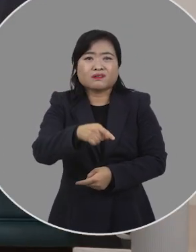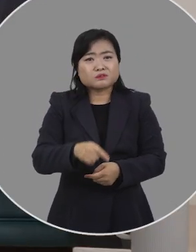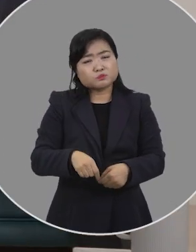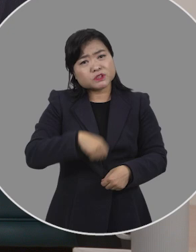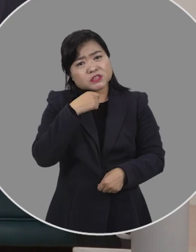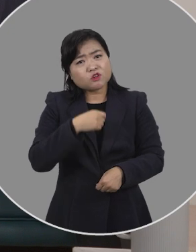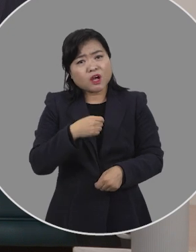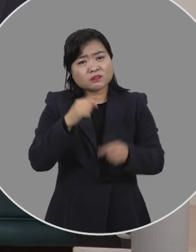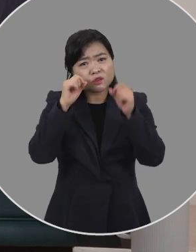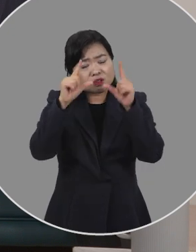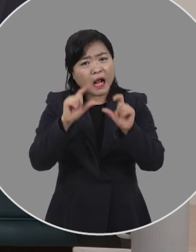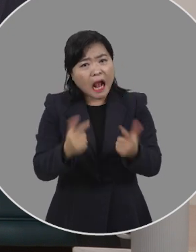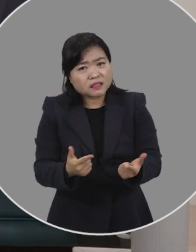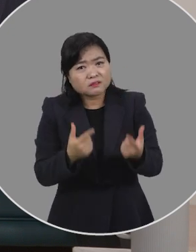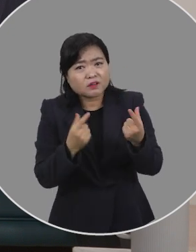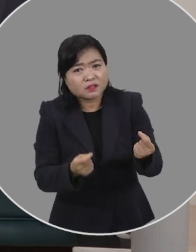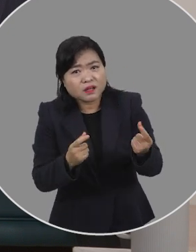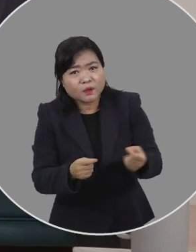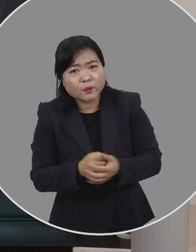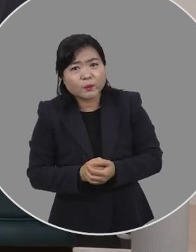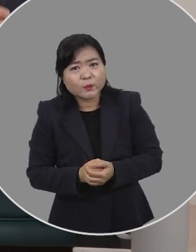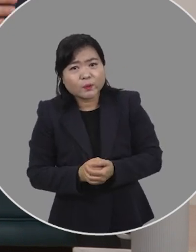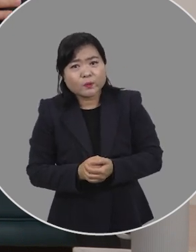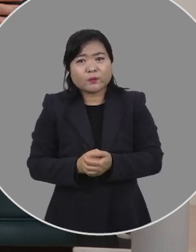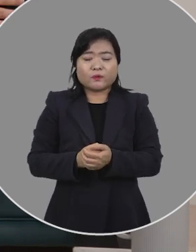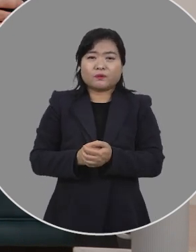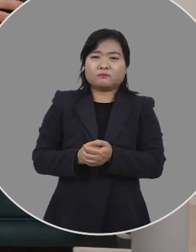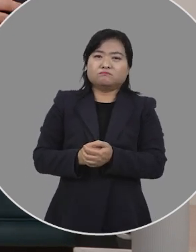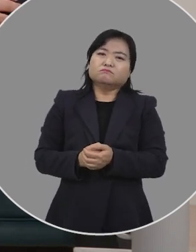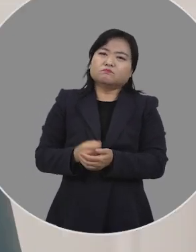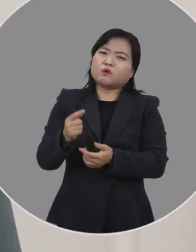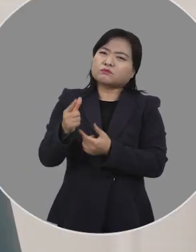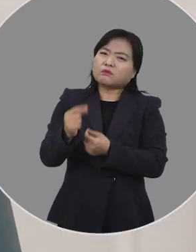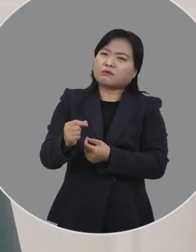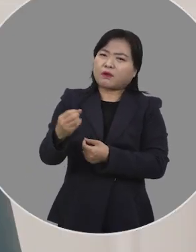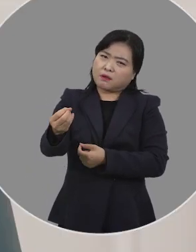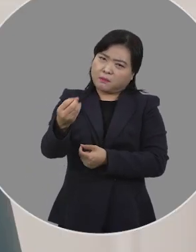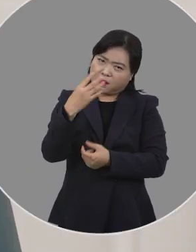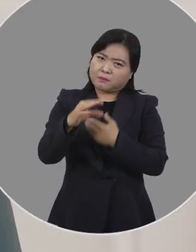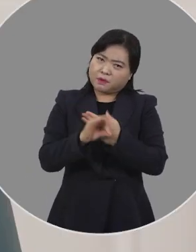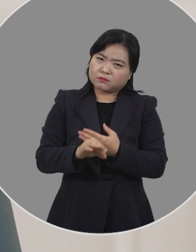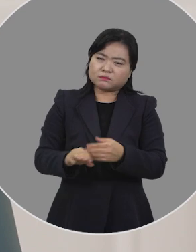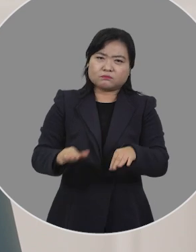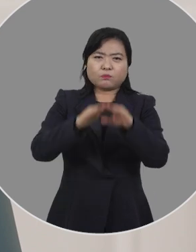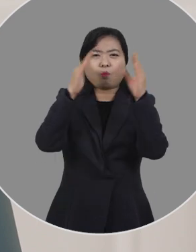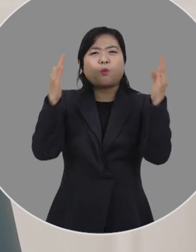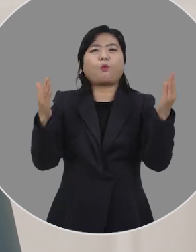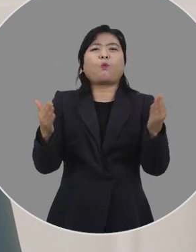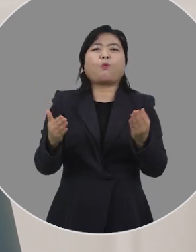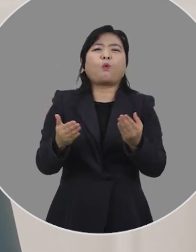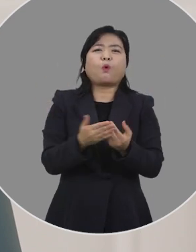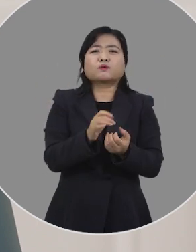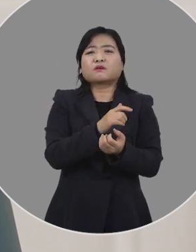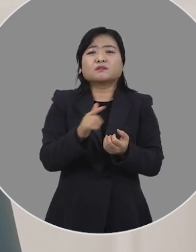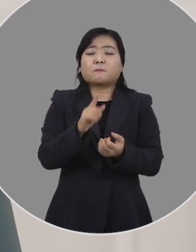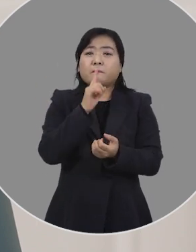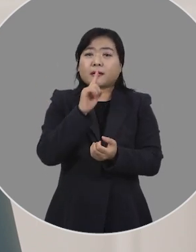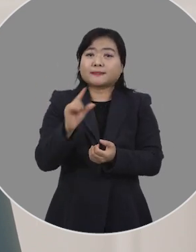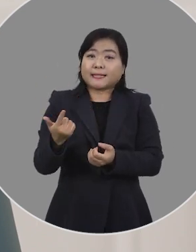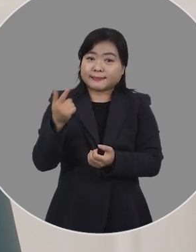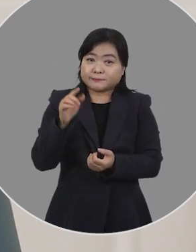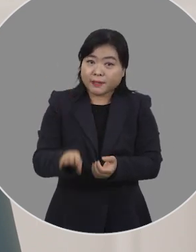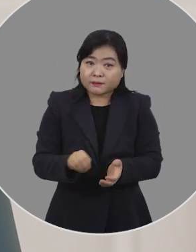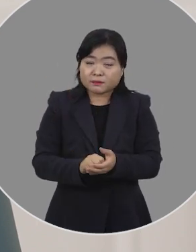아닌 거잖아요, 전혀. 그러니까 그렇게 얘기하면 그 못 들은 걸 말한 건